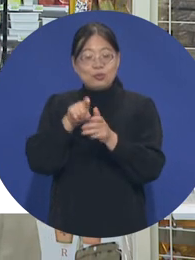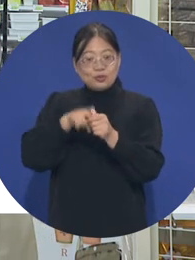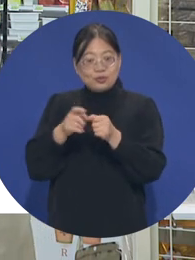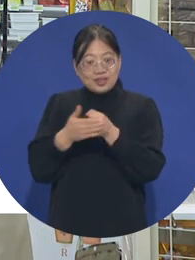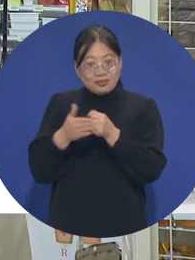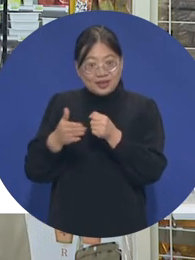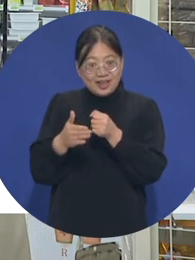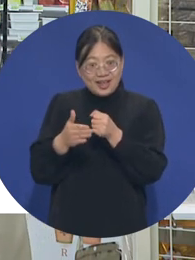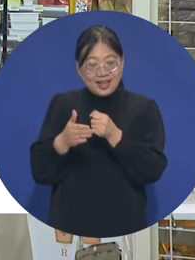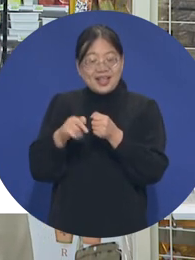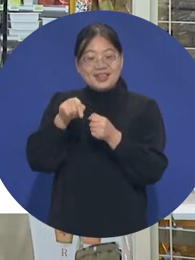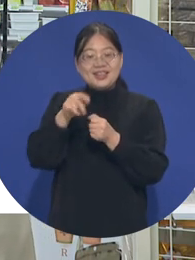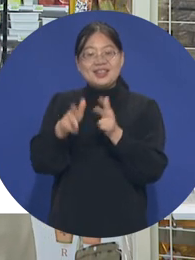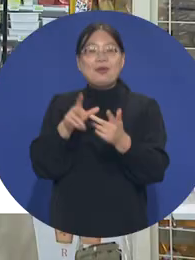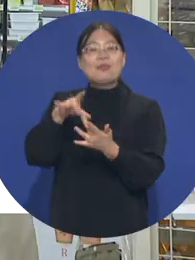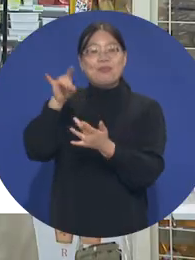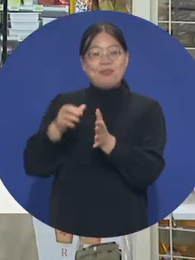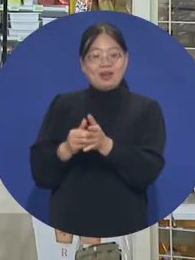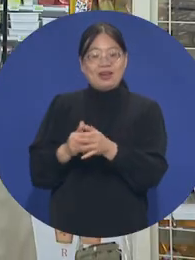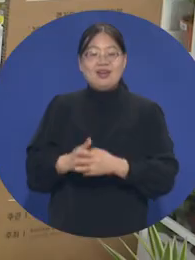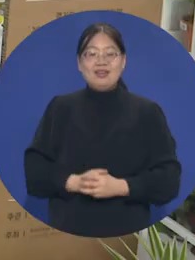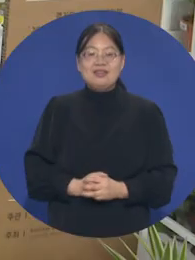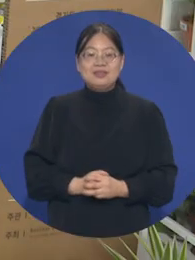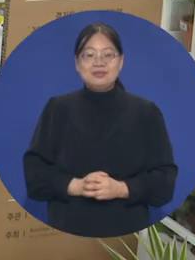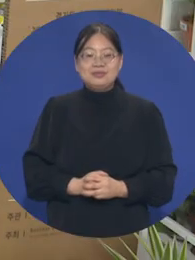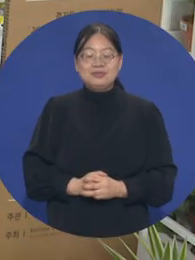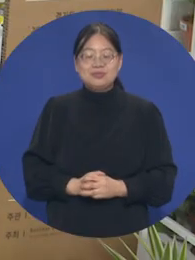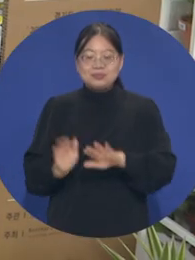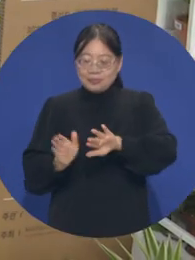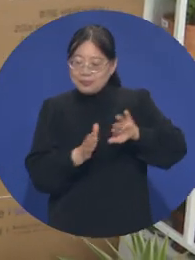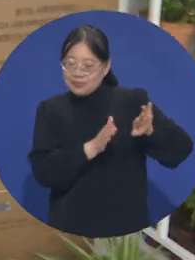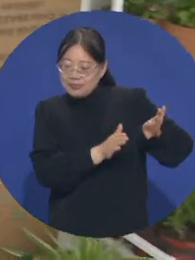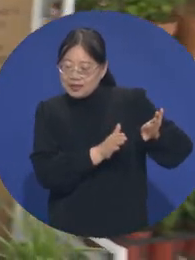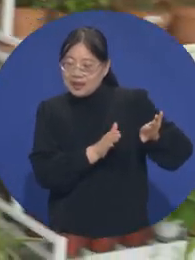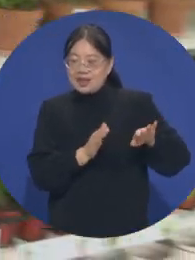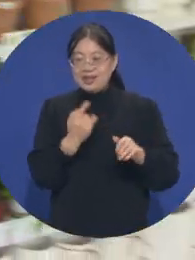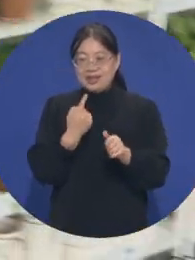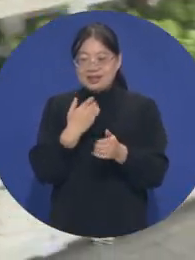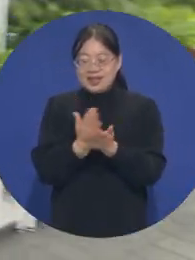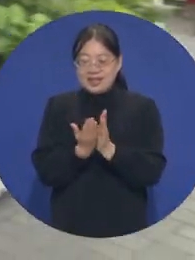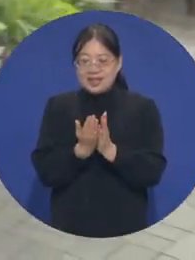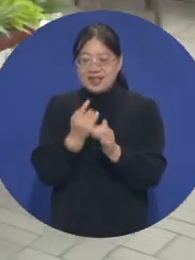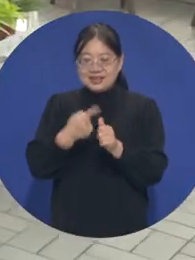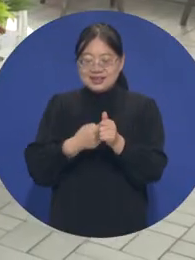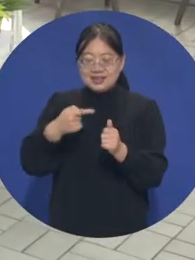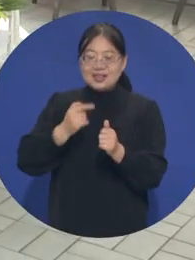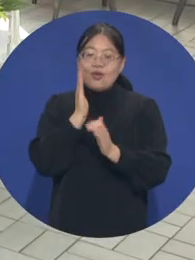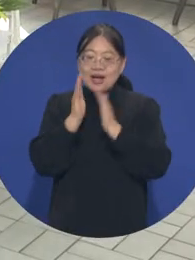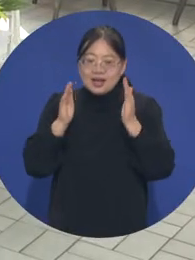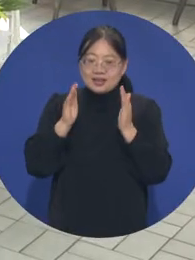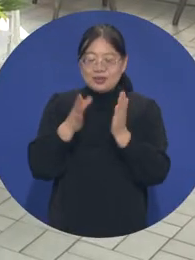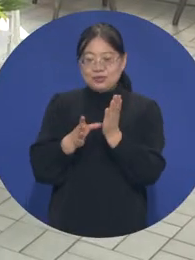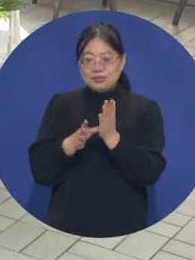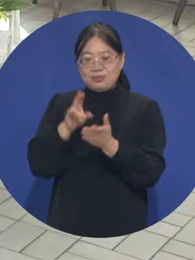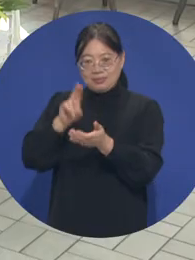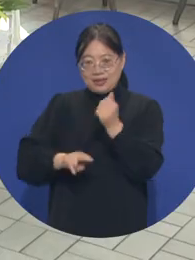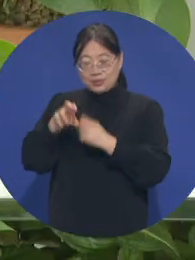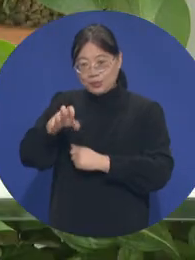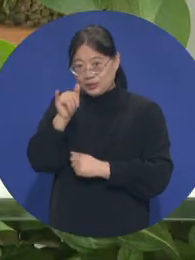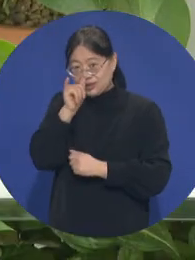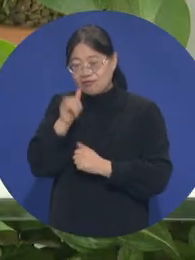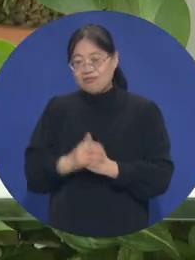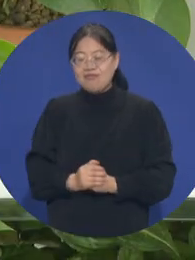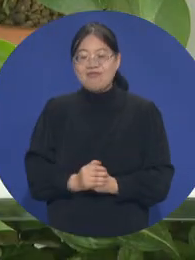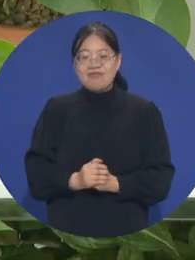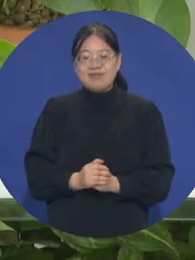해보기 위해서 사실 이 지원사업을 제가 택한 것도 있고. 매장 한편에는 다양한 친환경 식물 제품을 판매하는 매대가 설치돼